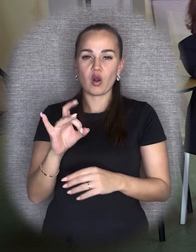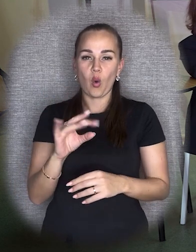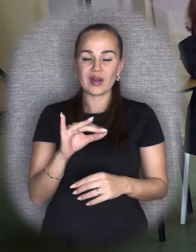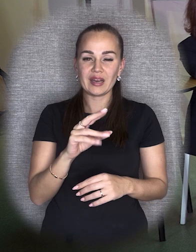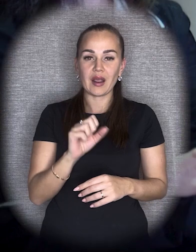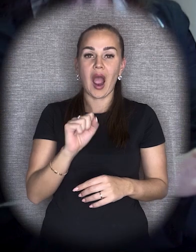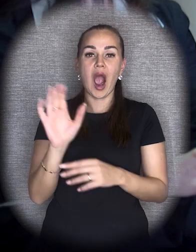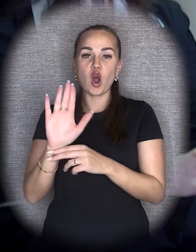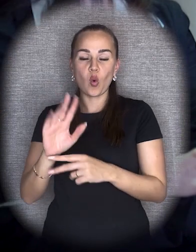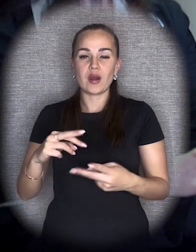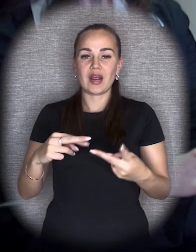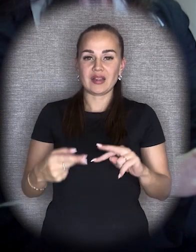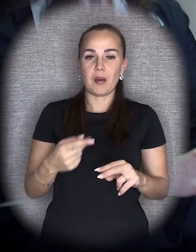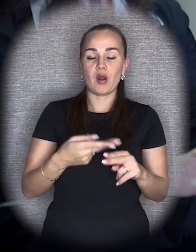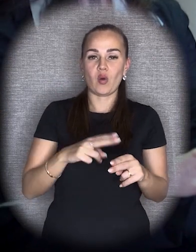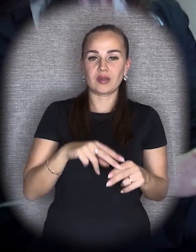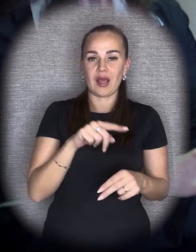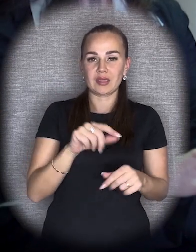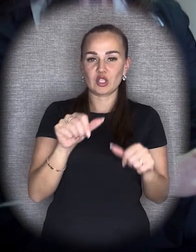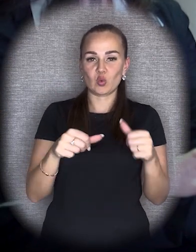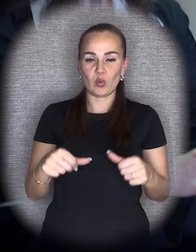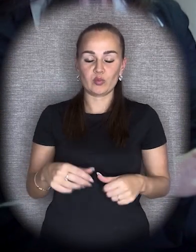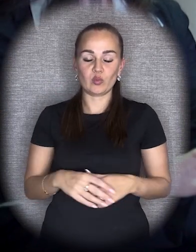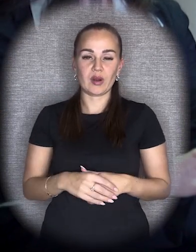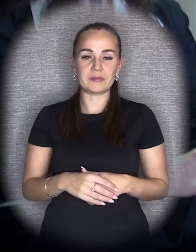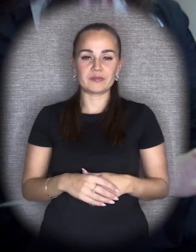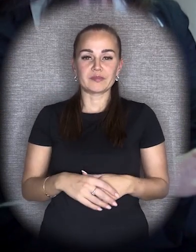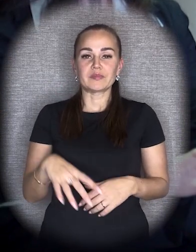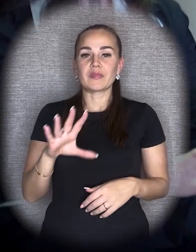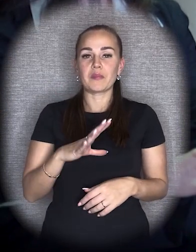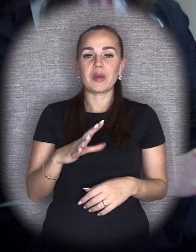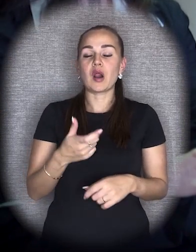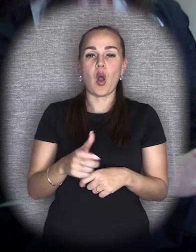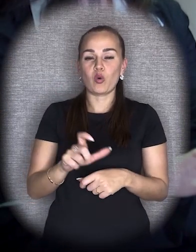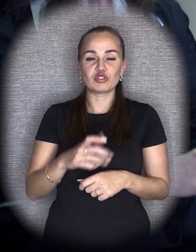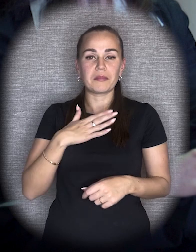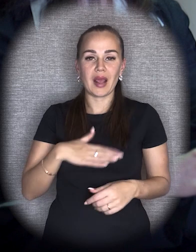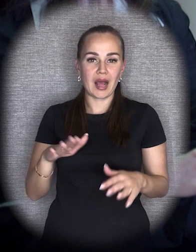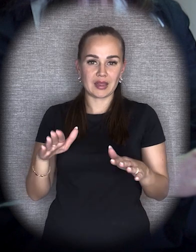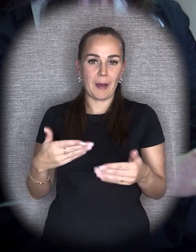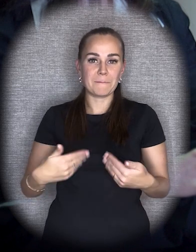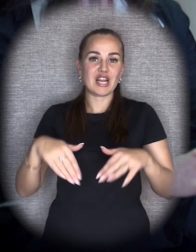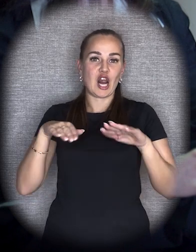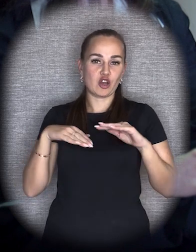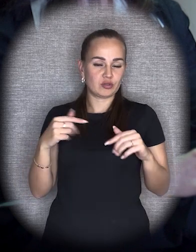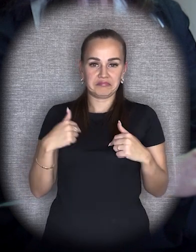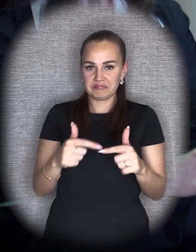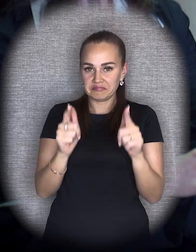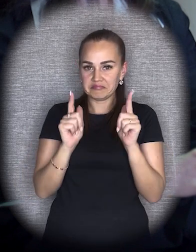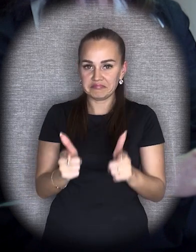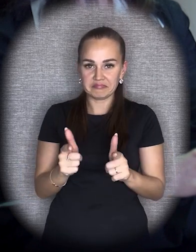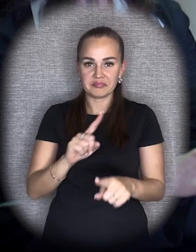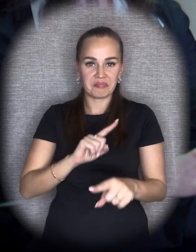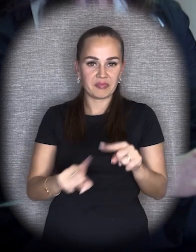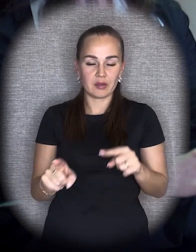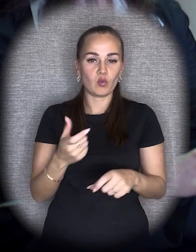скульптур. Ну, на самом деле, мне было, во-первых, очень лестно это предложение. Я согласился, потому что интересно работать